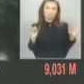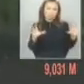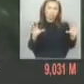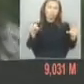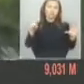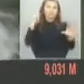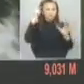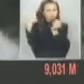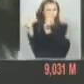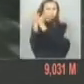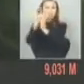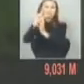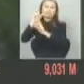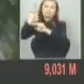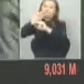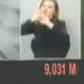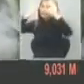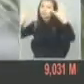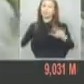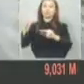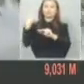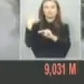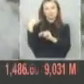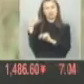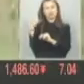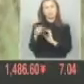วางไข่เพื่อขยายพันธุ์